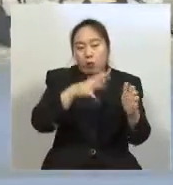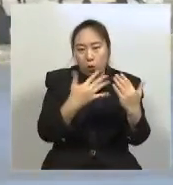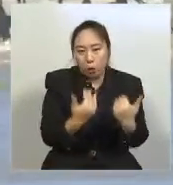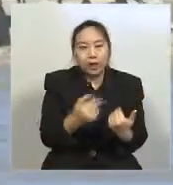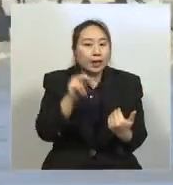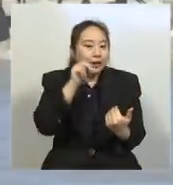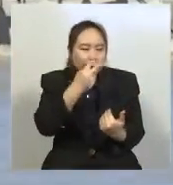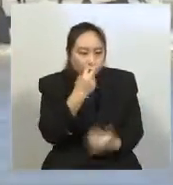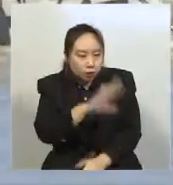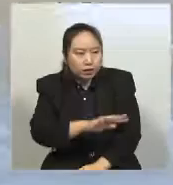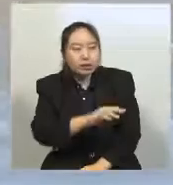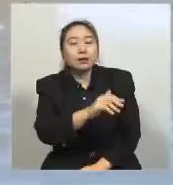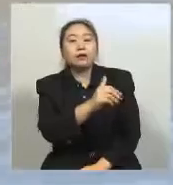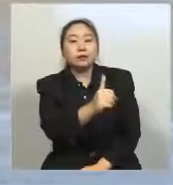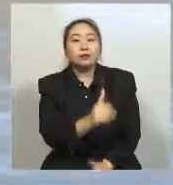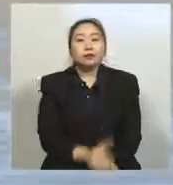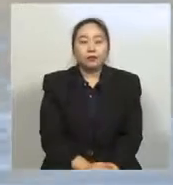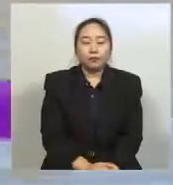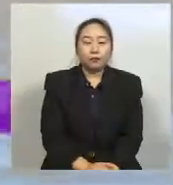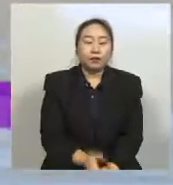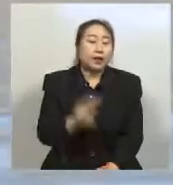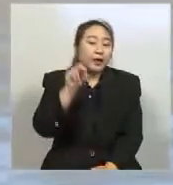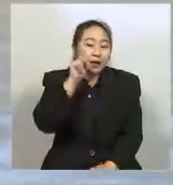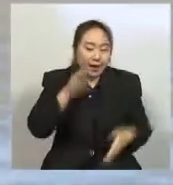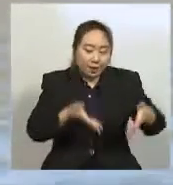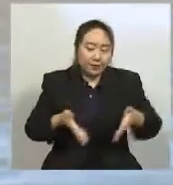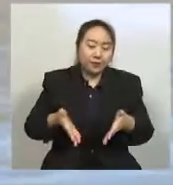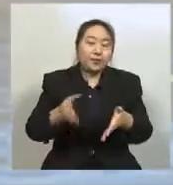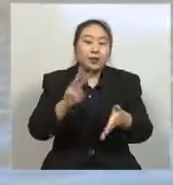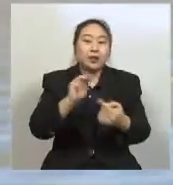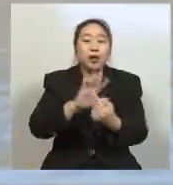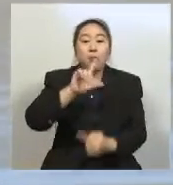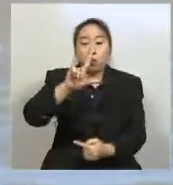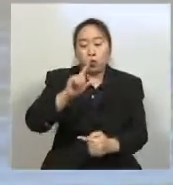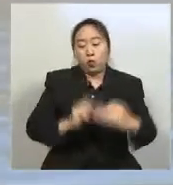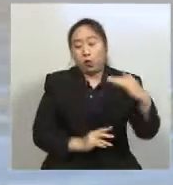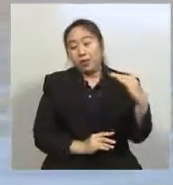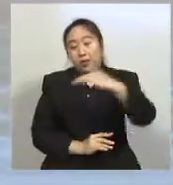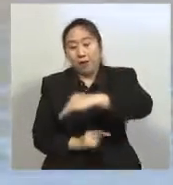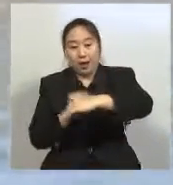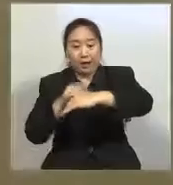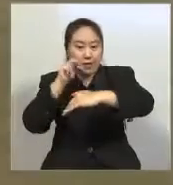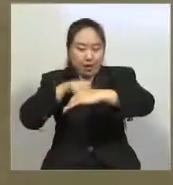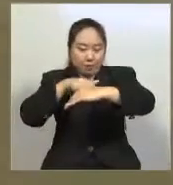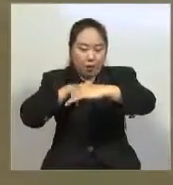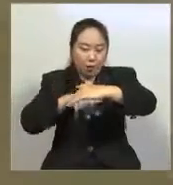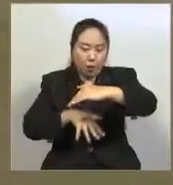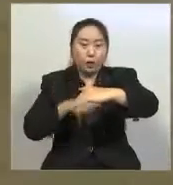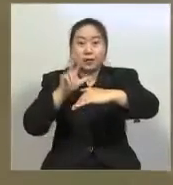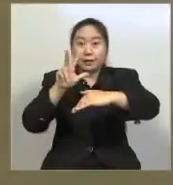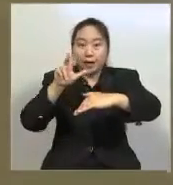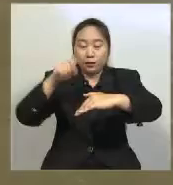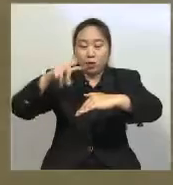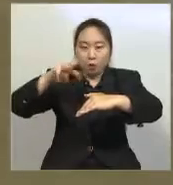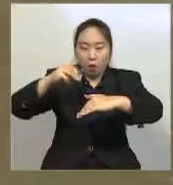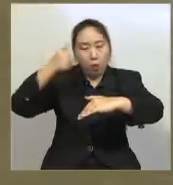อนนี้มีสัญญาณดีขึ้นตามลำดับระดับน้ำมูลบริเวณจุดสะพานพิบูลมังสาหารตอนนี้ก็ลดลงอย่างต่อเนื่อง3เซนติเมตร